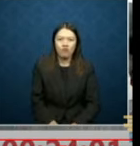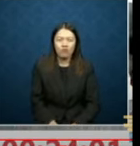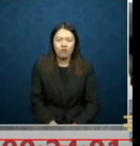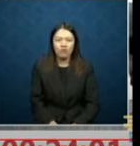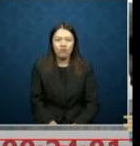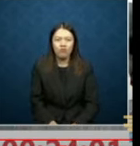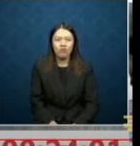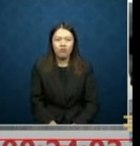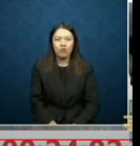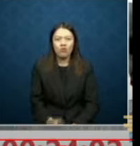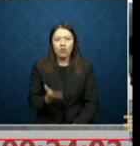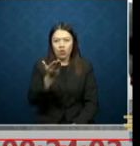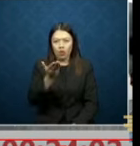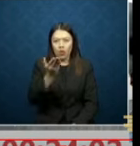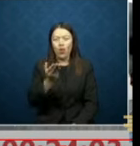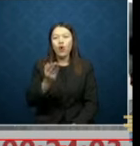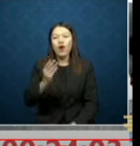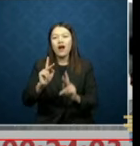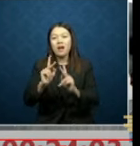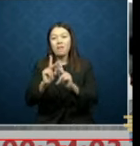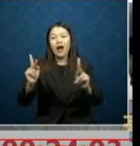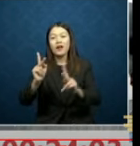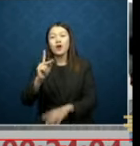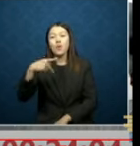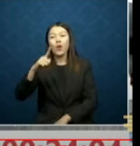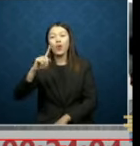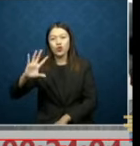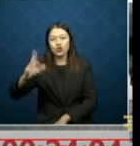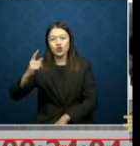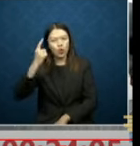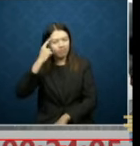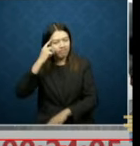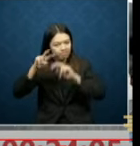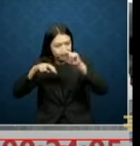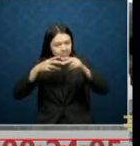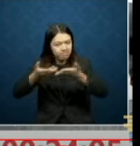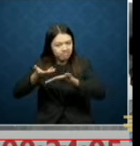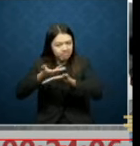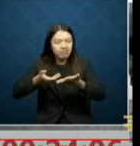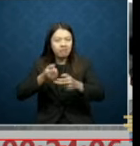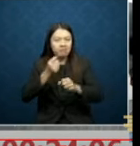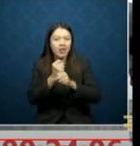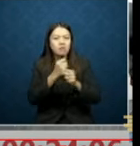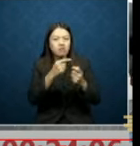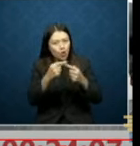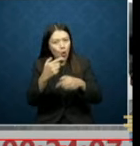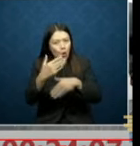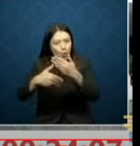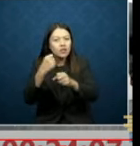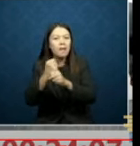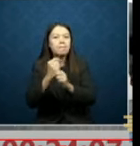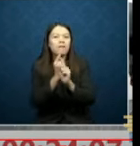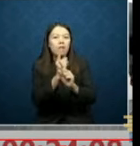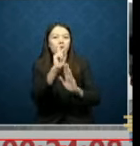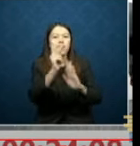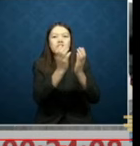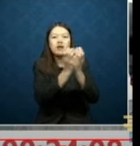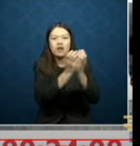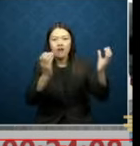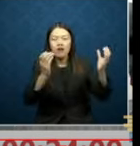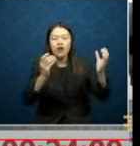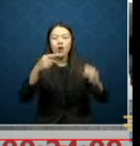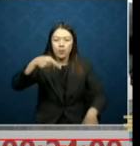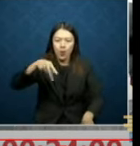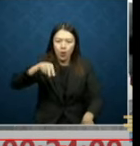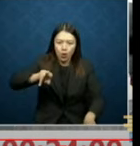นะขอให้คณะกรรมการปปช.ไต่สวนและมีความเห็นเพื่อดำเนินการต่อไปตามรัฐธรรมนูญหรือตามพระรา